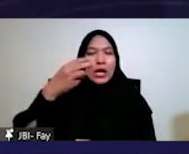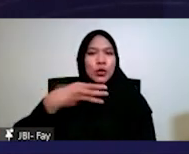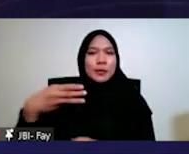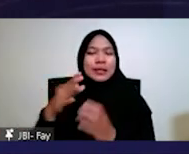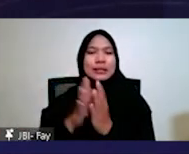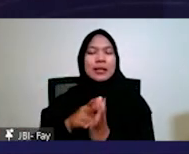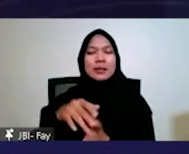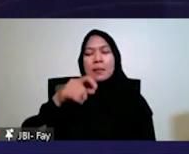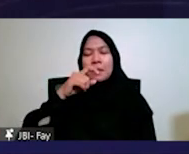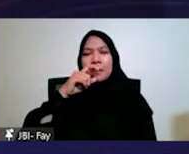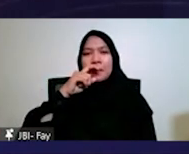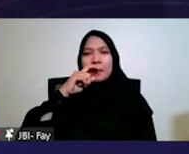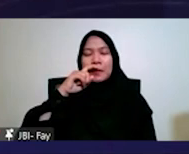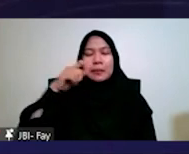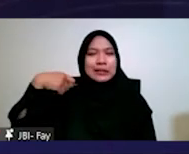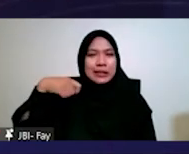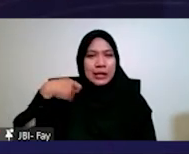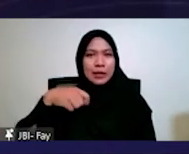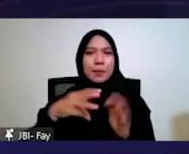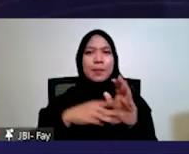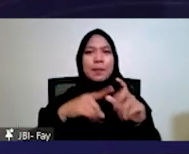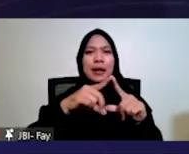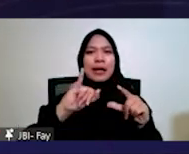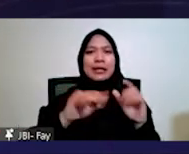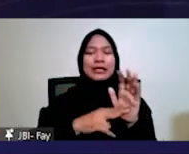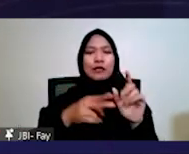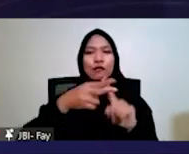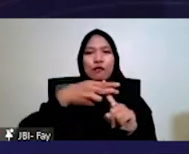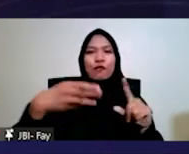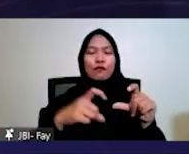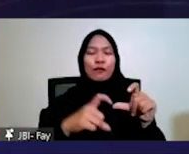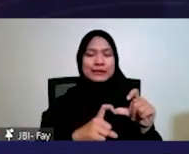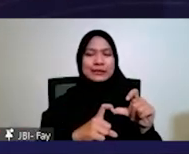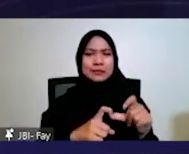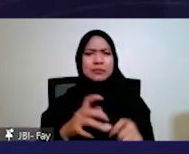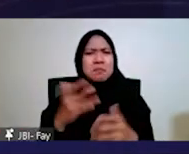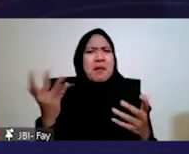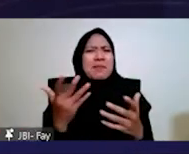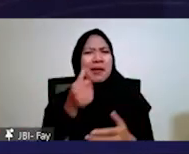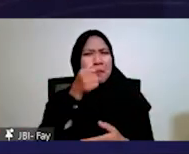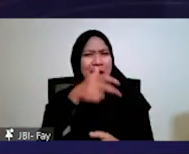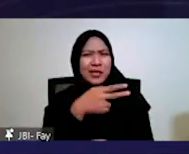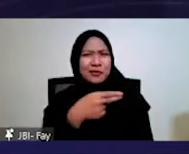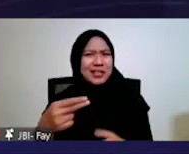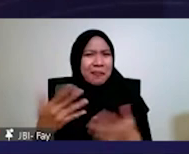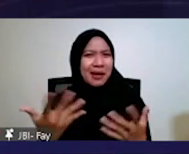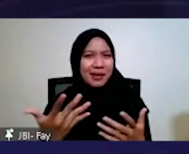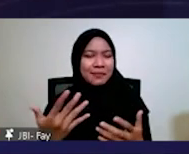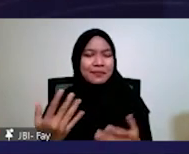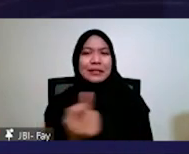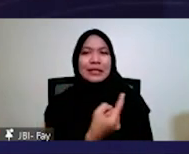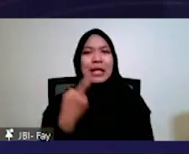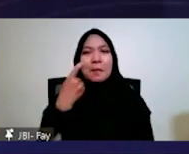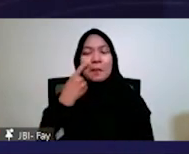pesta Jude nah bagaimana dibangun Esa seperti tadi kita itu menjaga stabilitas untuk